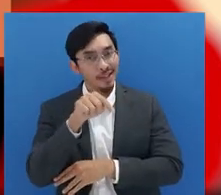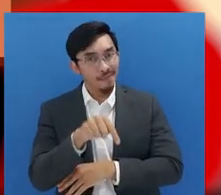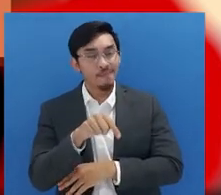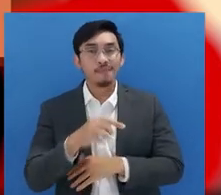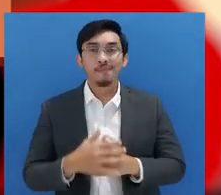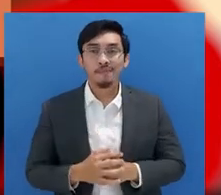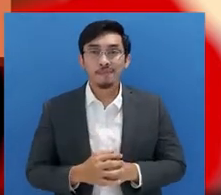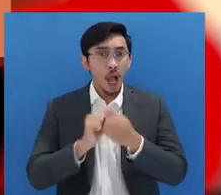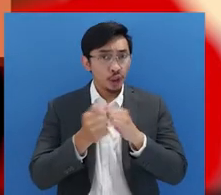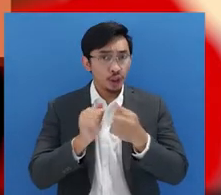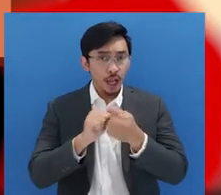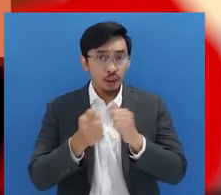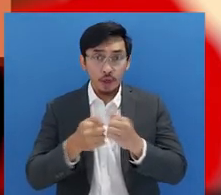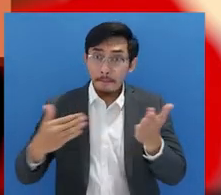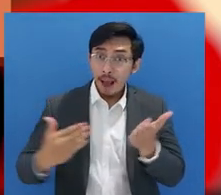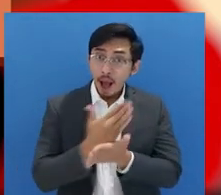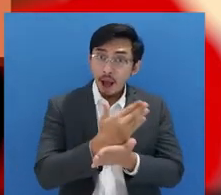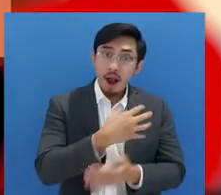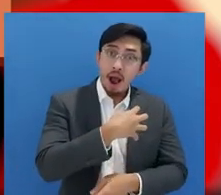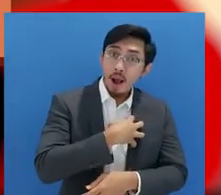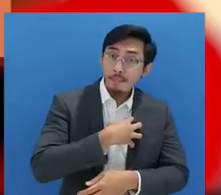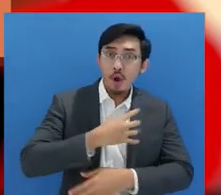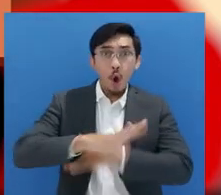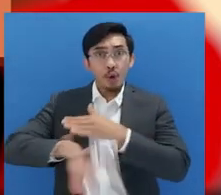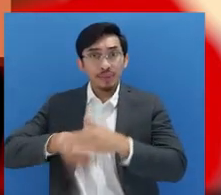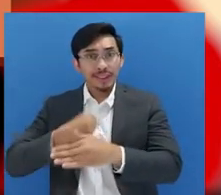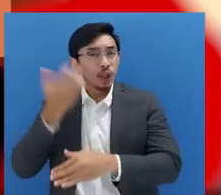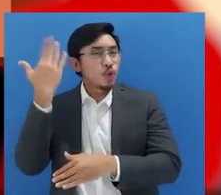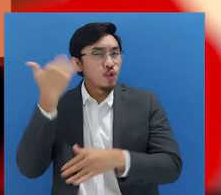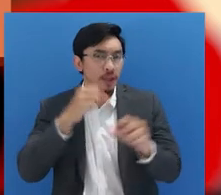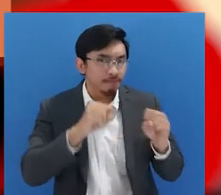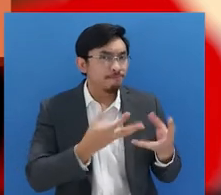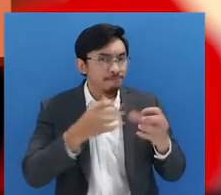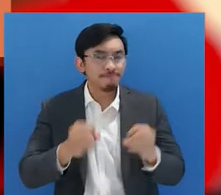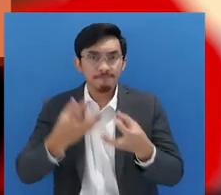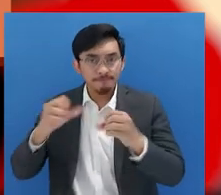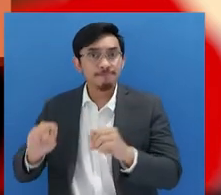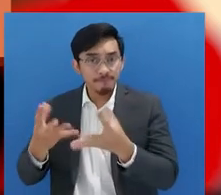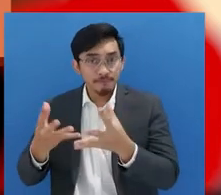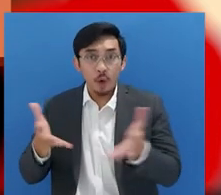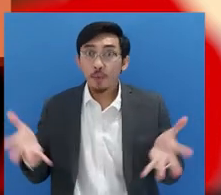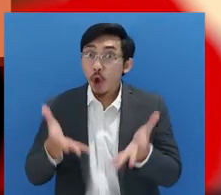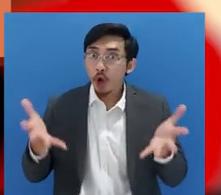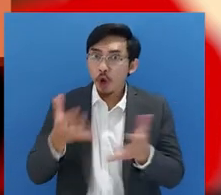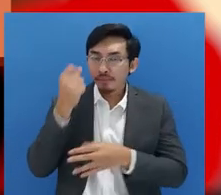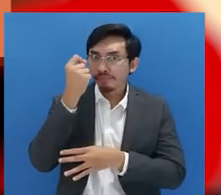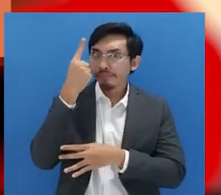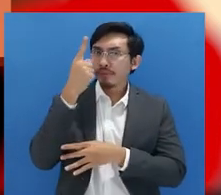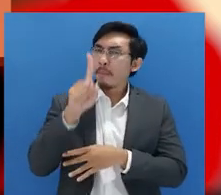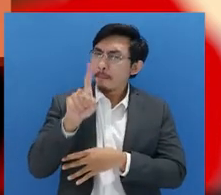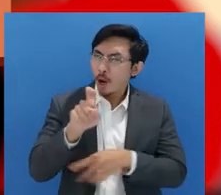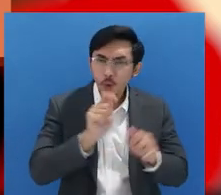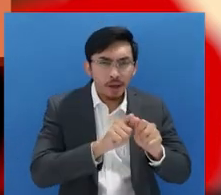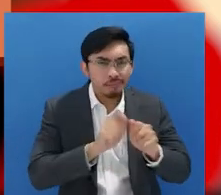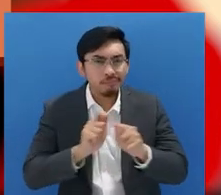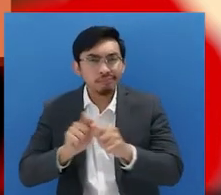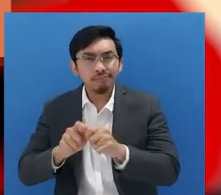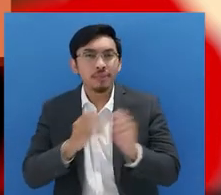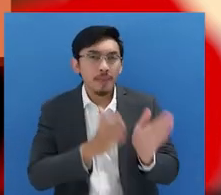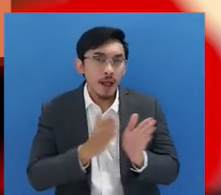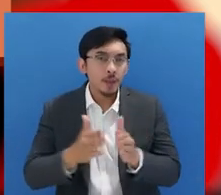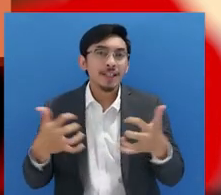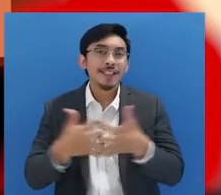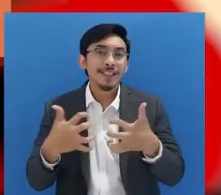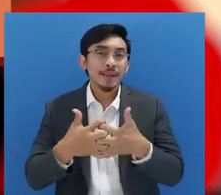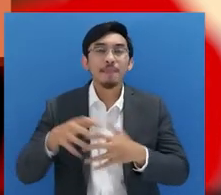Indonesia. Kasus-kasus yang berdimensi pelanggaran HAM dan korupsi yang terjadi pada saat itu mendorong kesadaran akan perlunya perbaikan